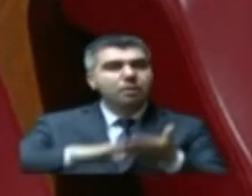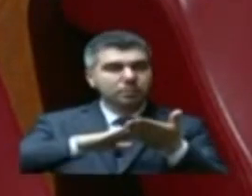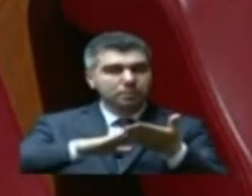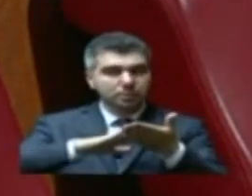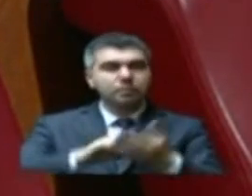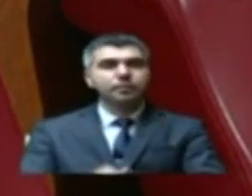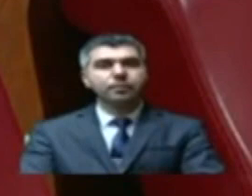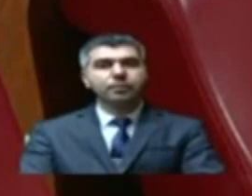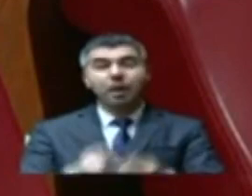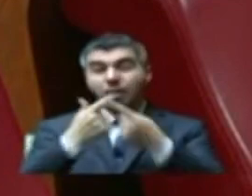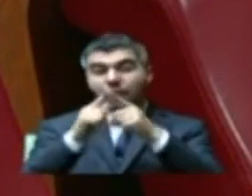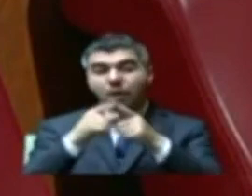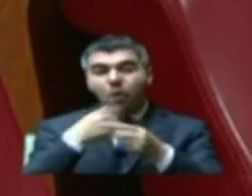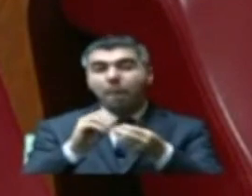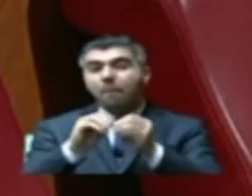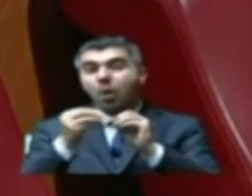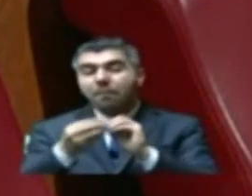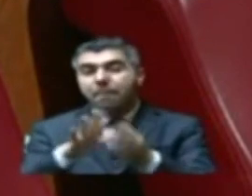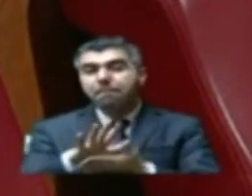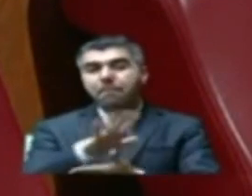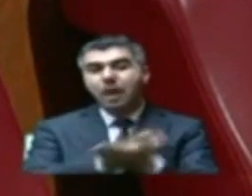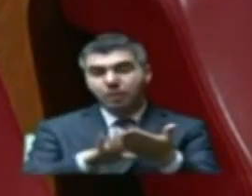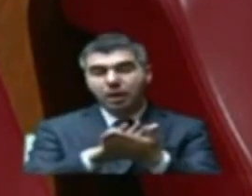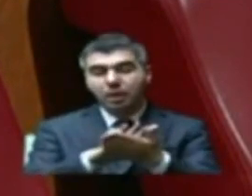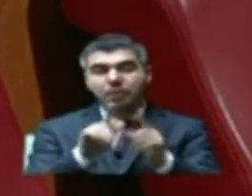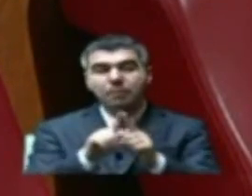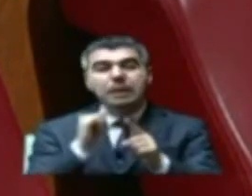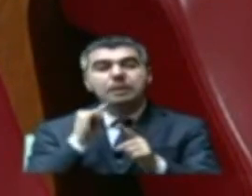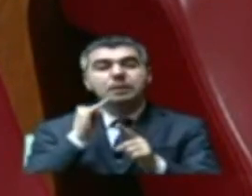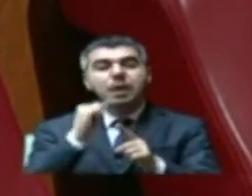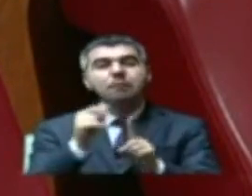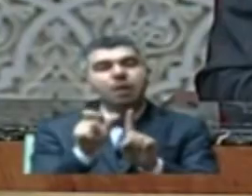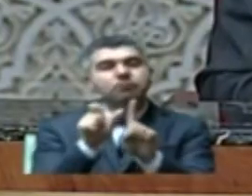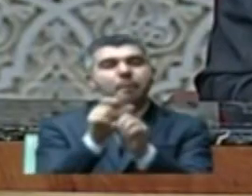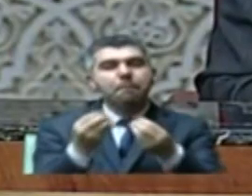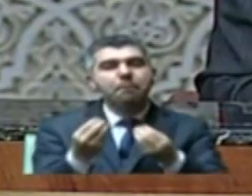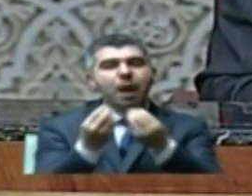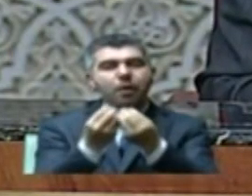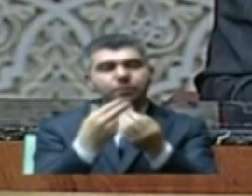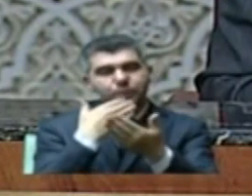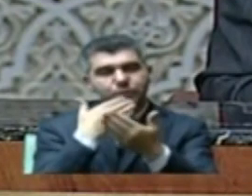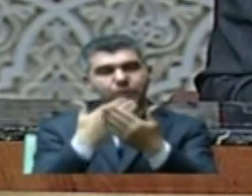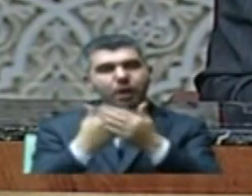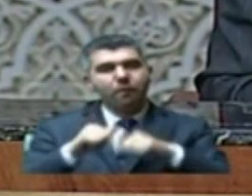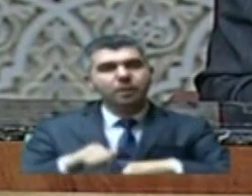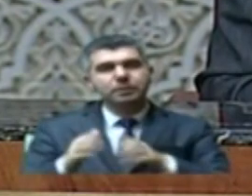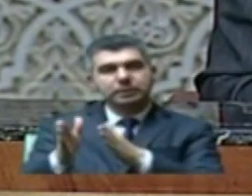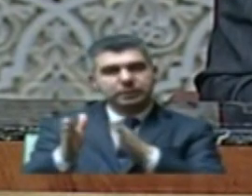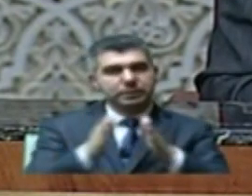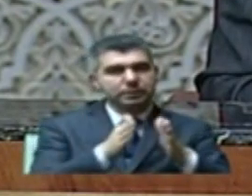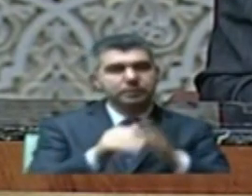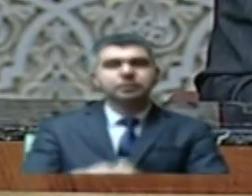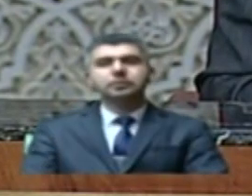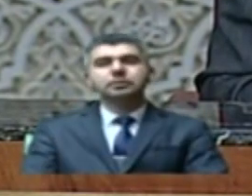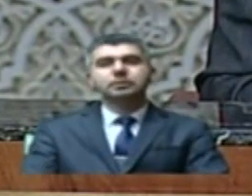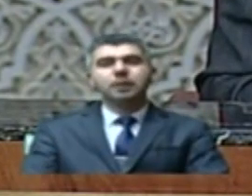ما كنمشيوش في الحل الإشكال الآني ولكن في استدامة الحلول. شكرا لك الكلمة السيدة